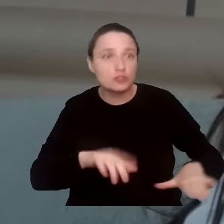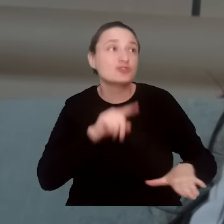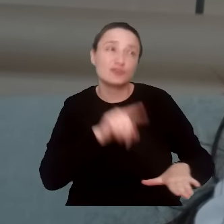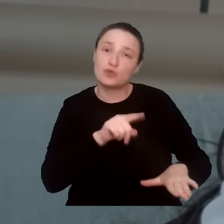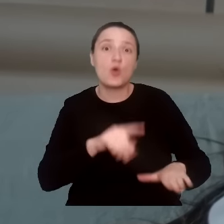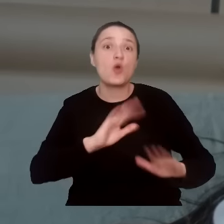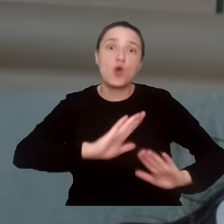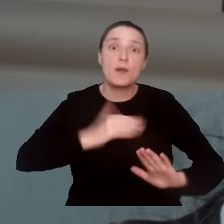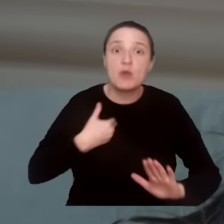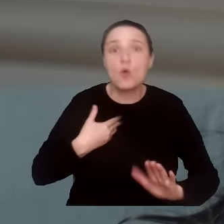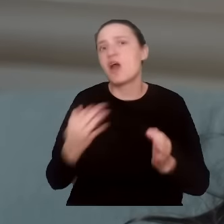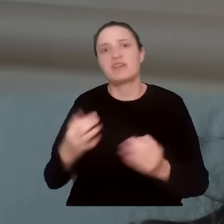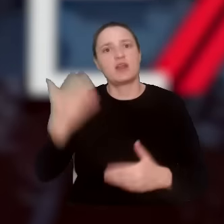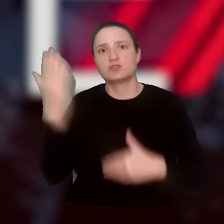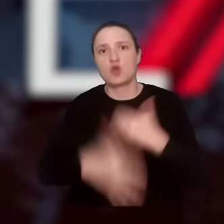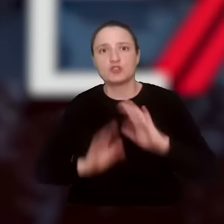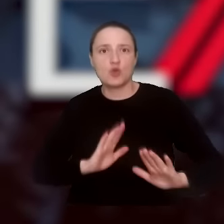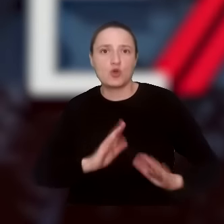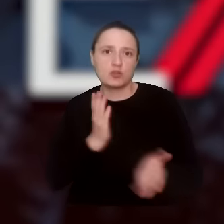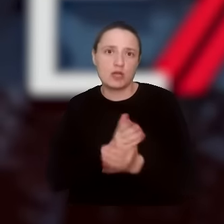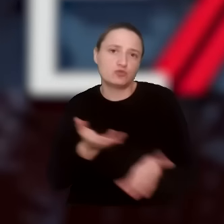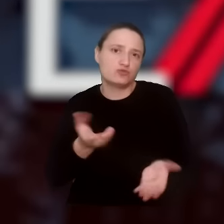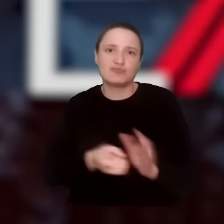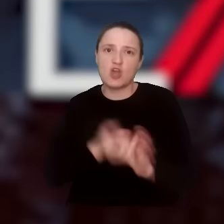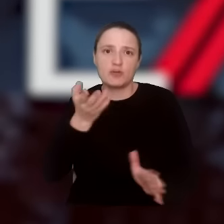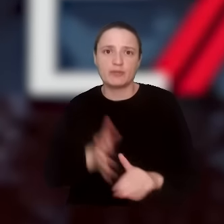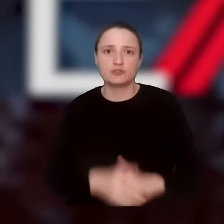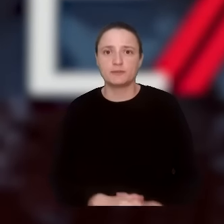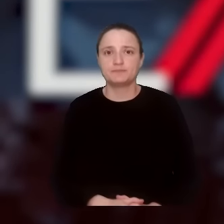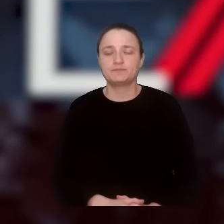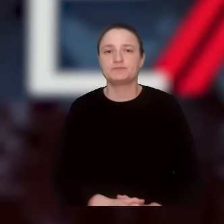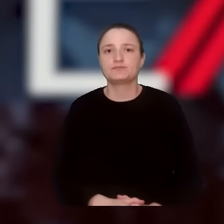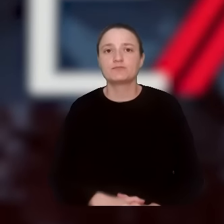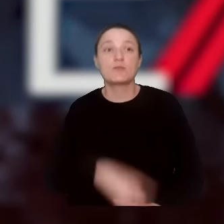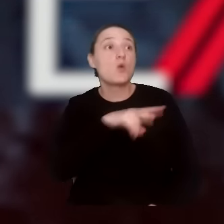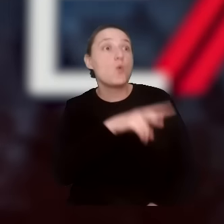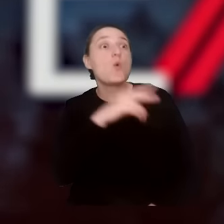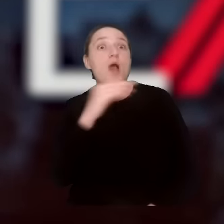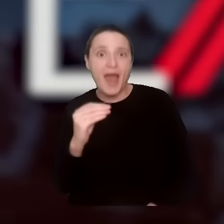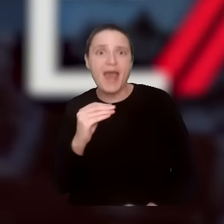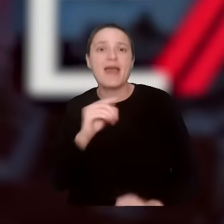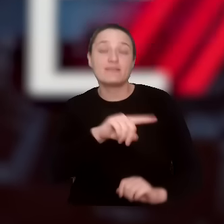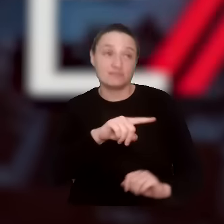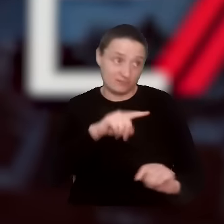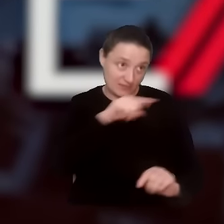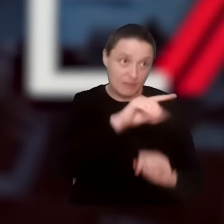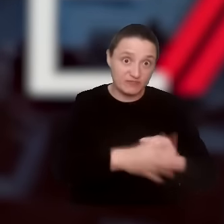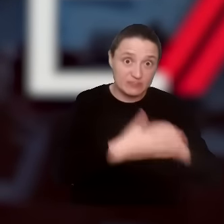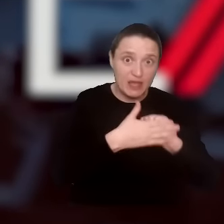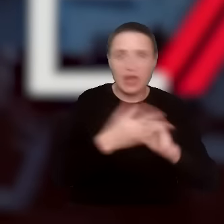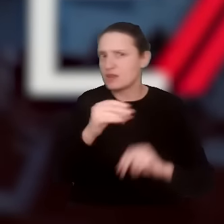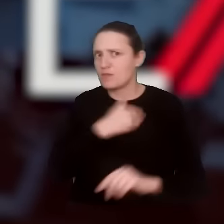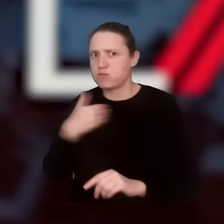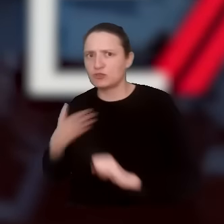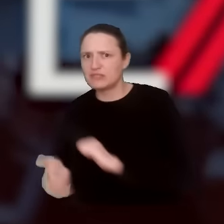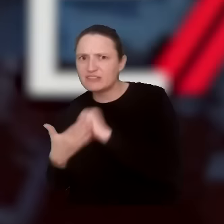najbardziej. Więcej na ten temat w Ekspresie Plus. Służyć najpierw Unii Europejskiej, a nie Polsce. Wypierać się obywatelstwa polskiego, czy wstydzić